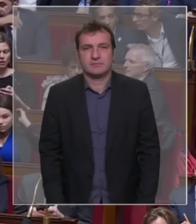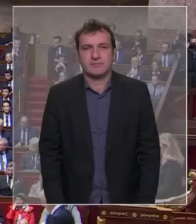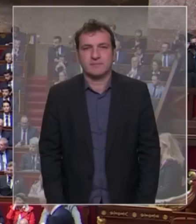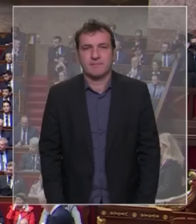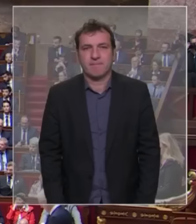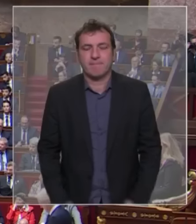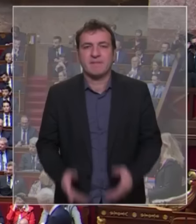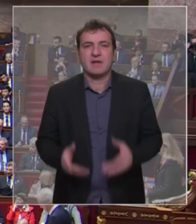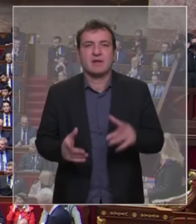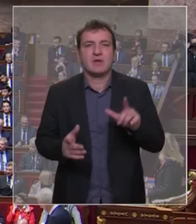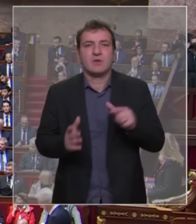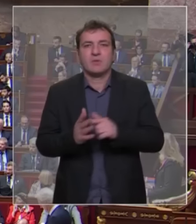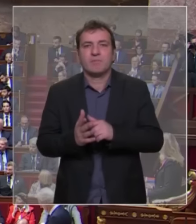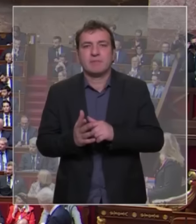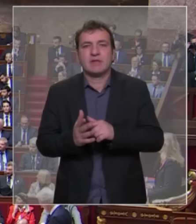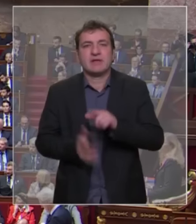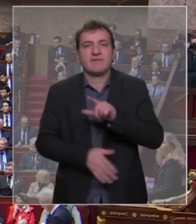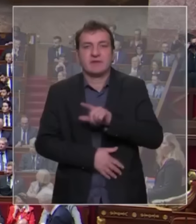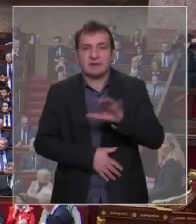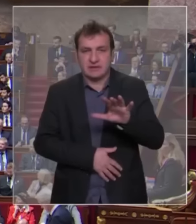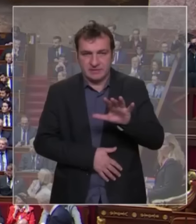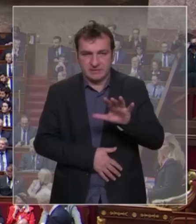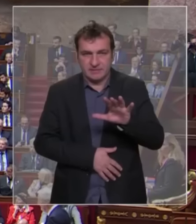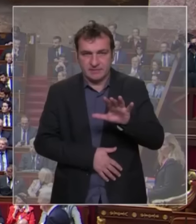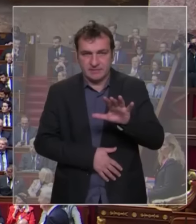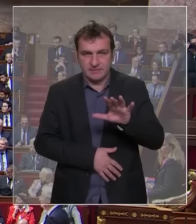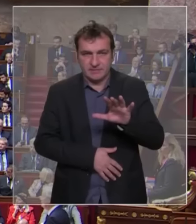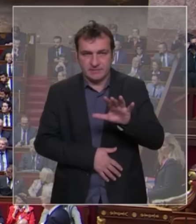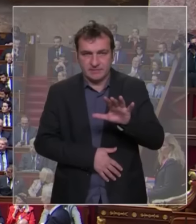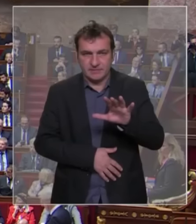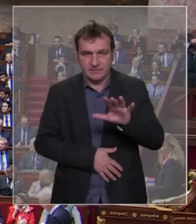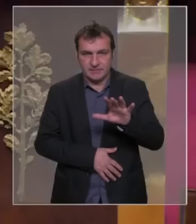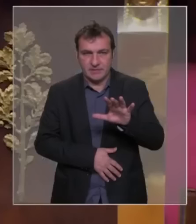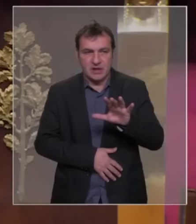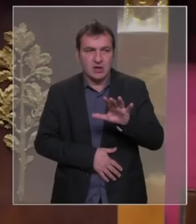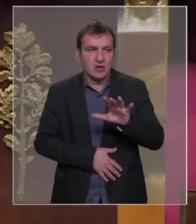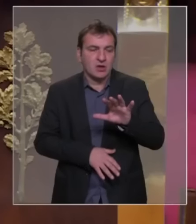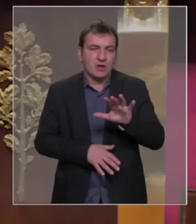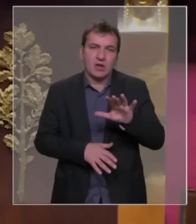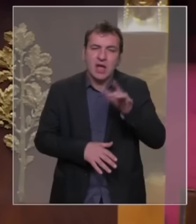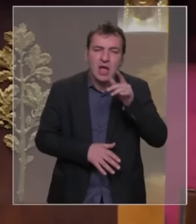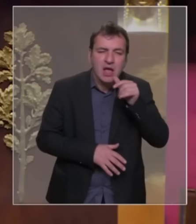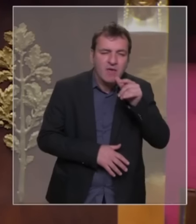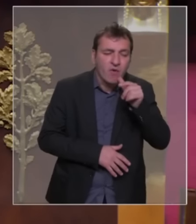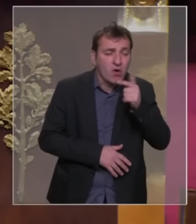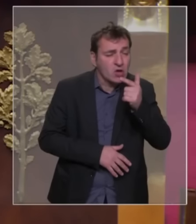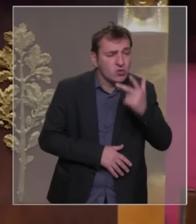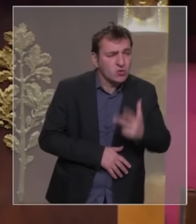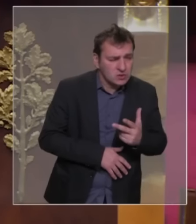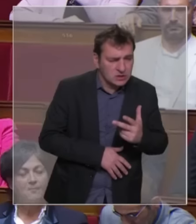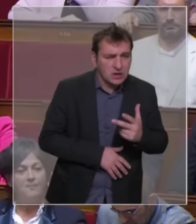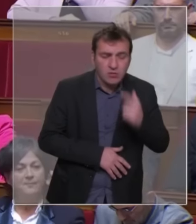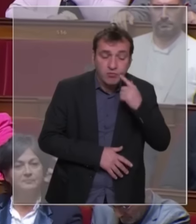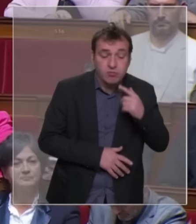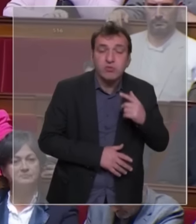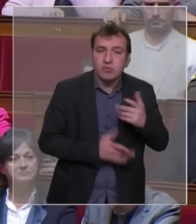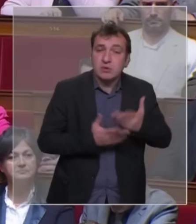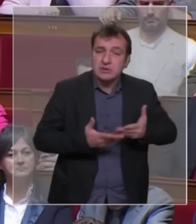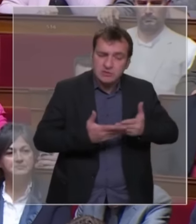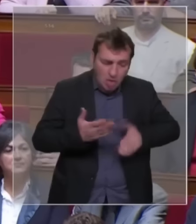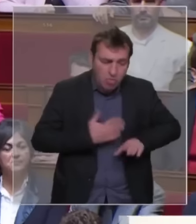En 2025, les deux tiers de l'effort de redressement viendra